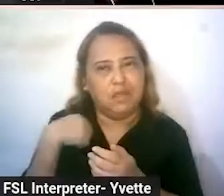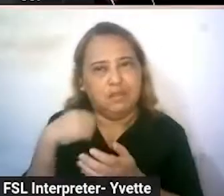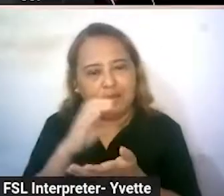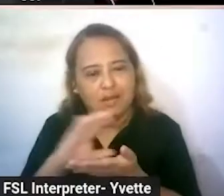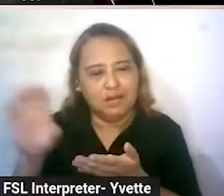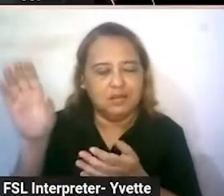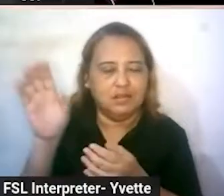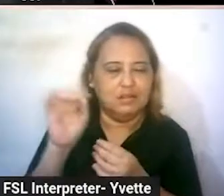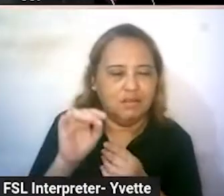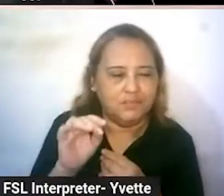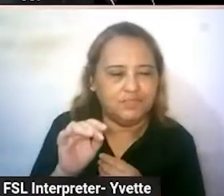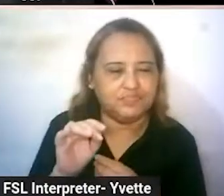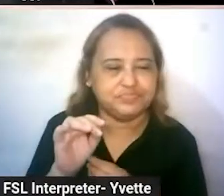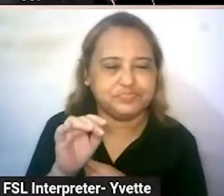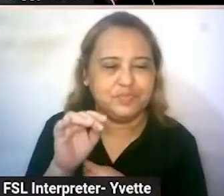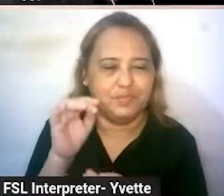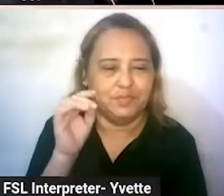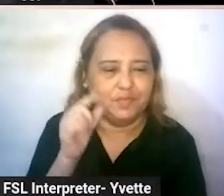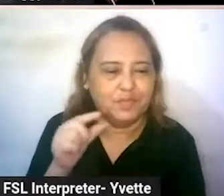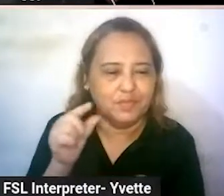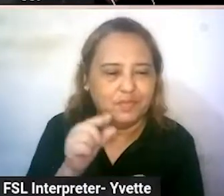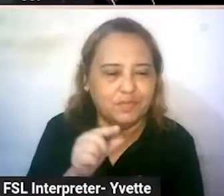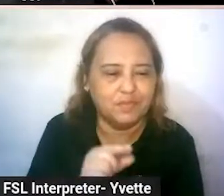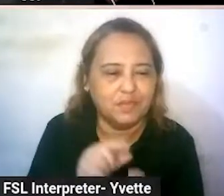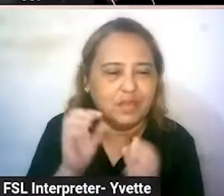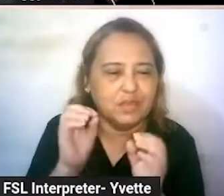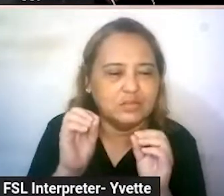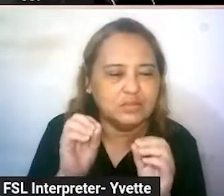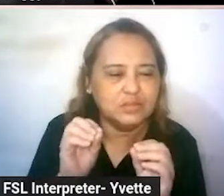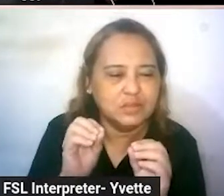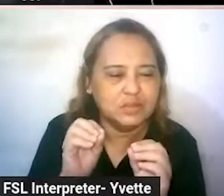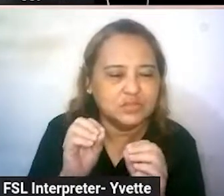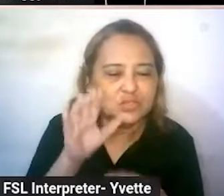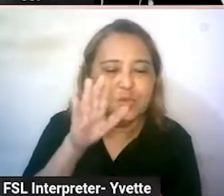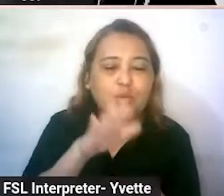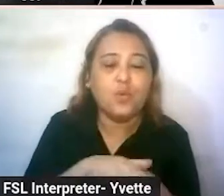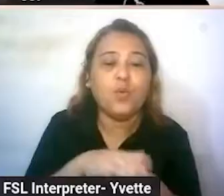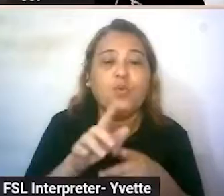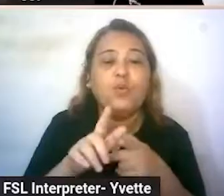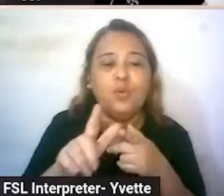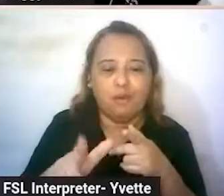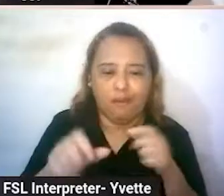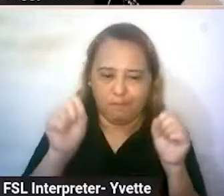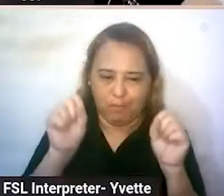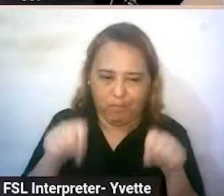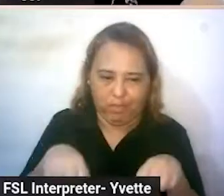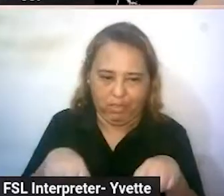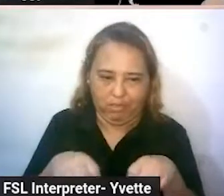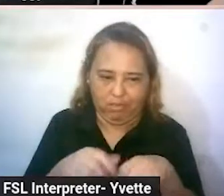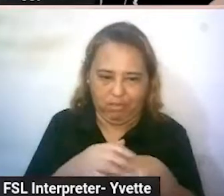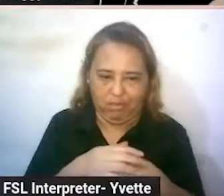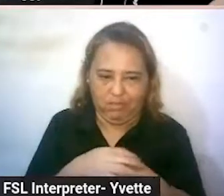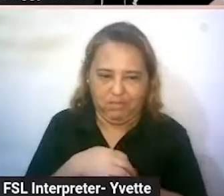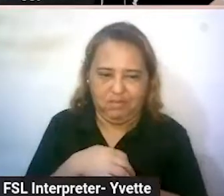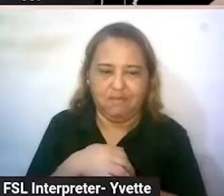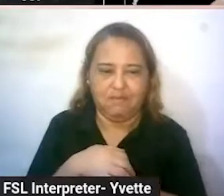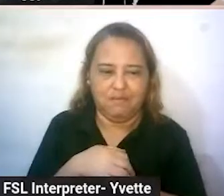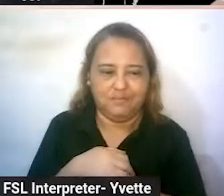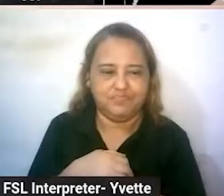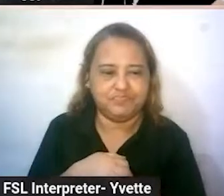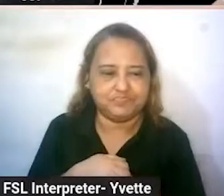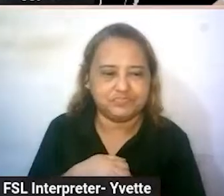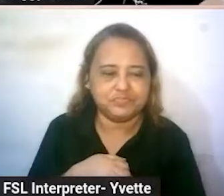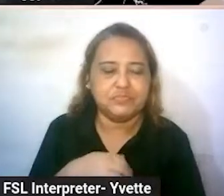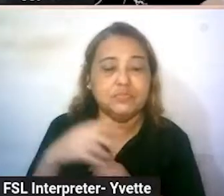mga persons with disabilities who will teach English online. Kasi may partner noon ang tahanan walang hagdanan. Isang